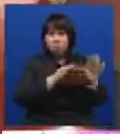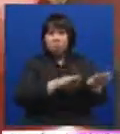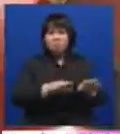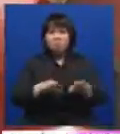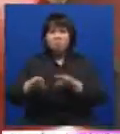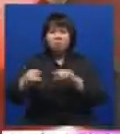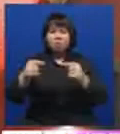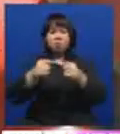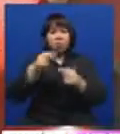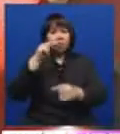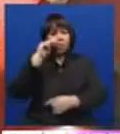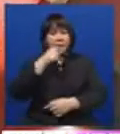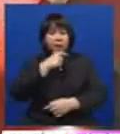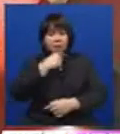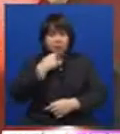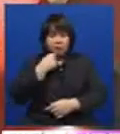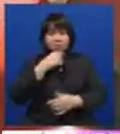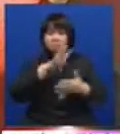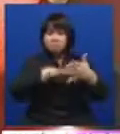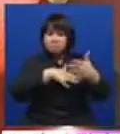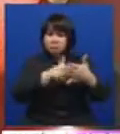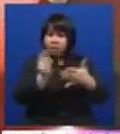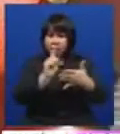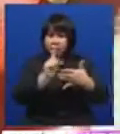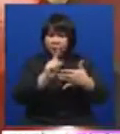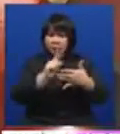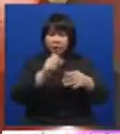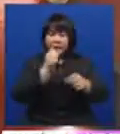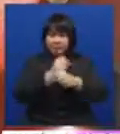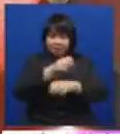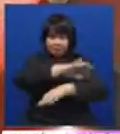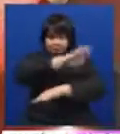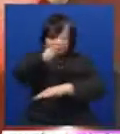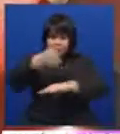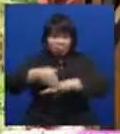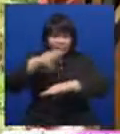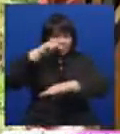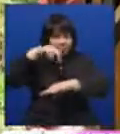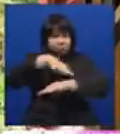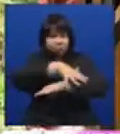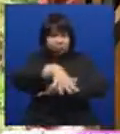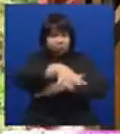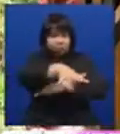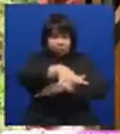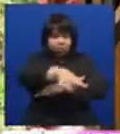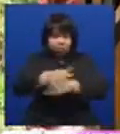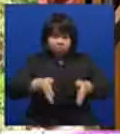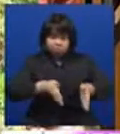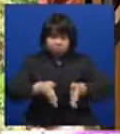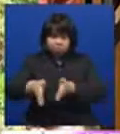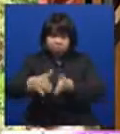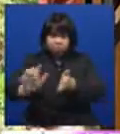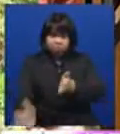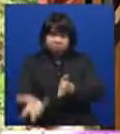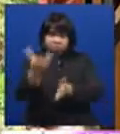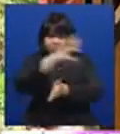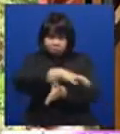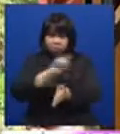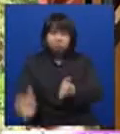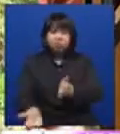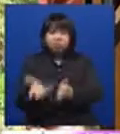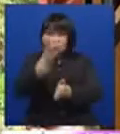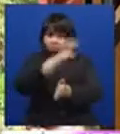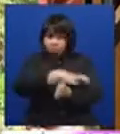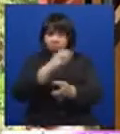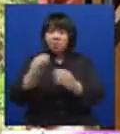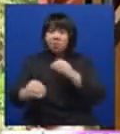ล้งด้วยมาตรการต่างๆอาทิเร่งสร้างอุโมงค์ระบายน้ำเพิ่มอีก2แห่งขุดลอกท่อระบายน้ำขุดลอกคูคลองเ